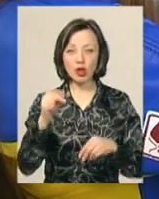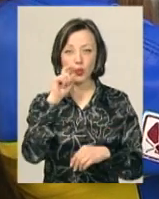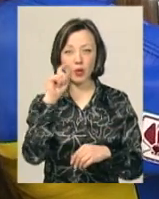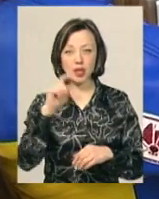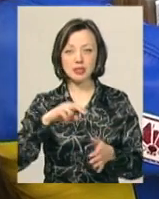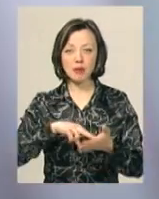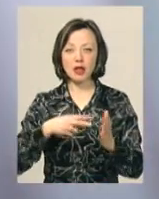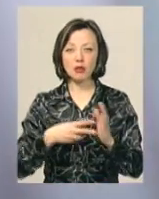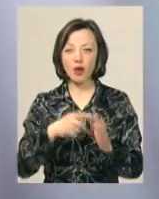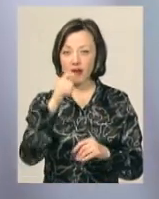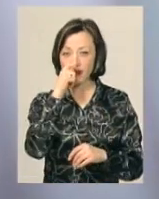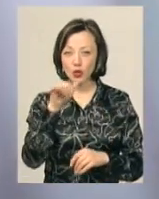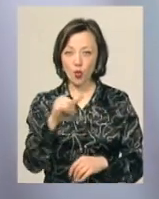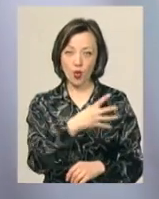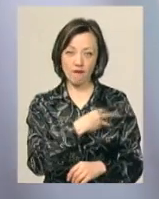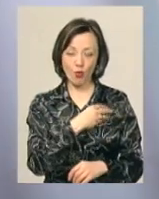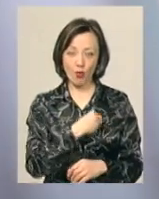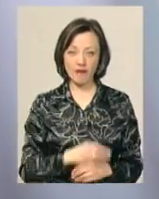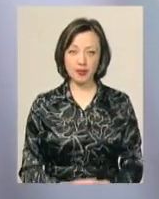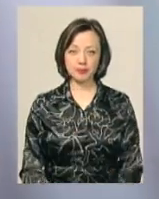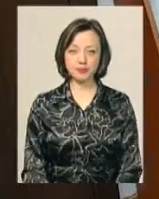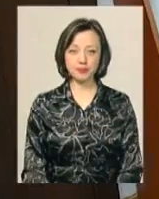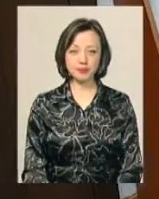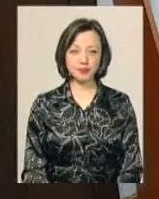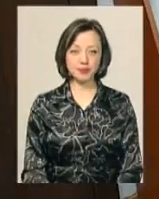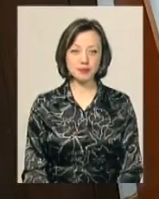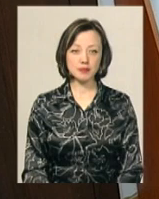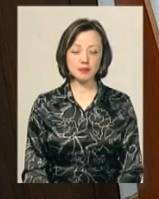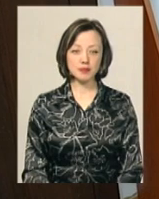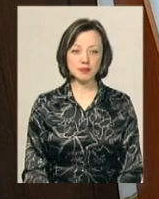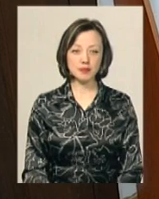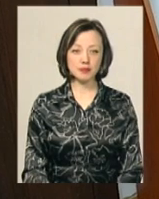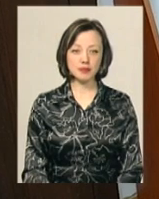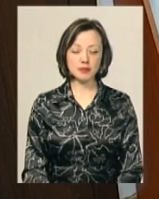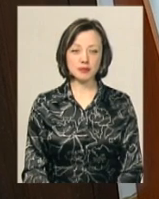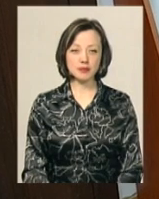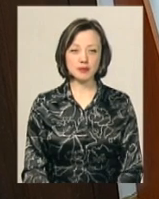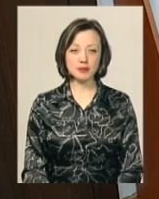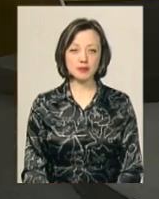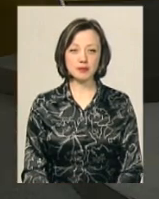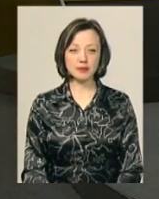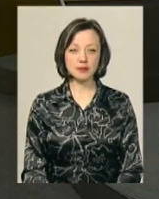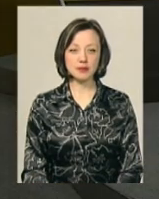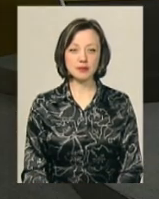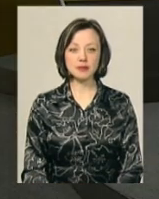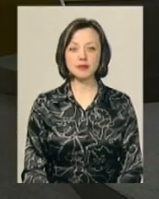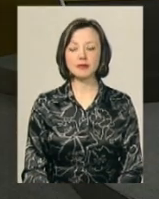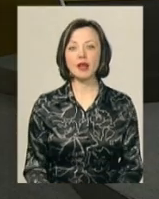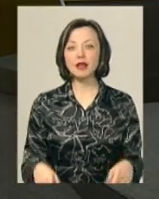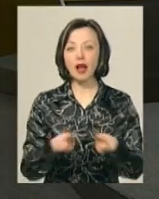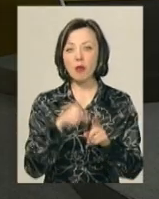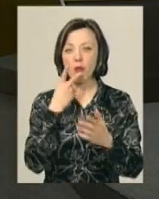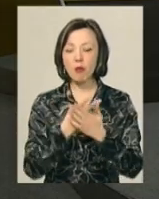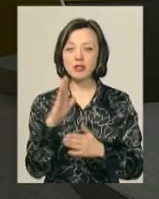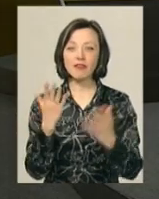України, запланований на квітень у Львові. Ярослава Антошевська, Олександр Горішевський. Новини «Поділля-Центр». Таким